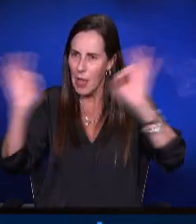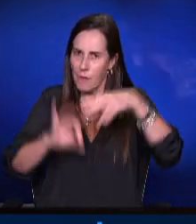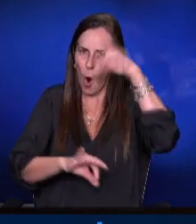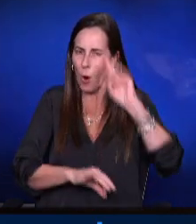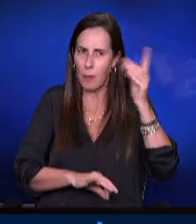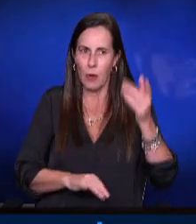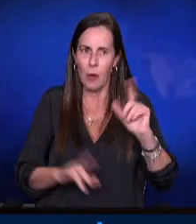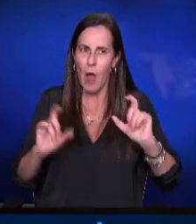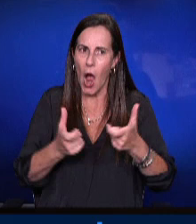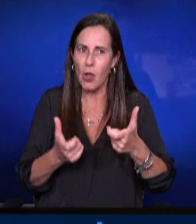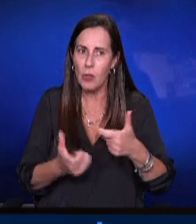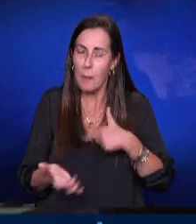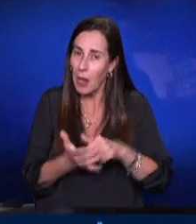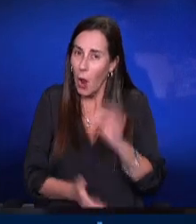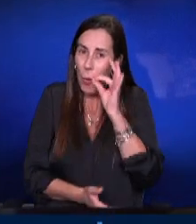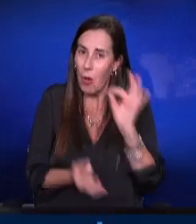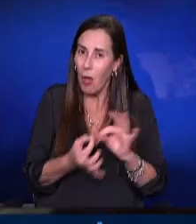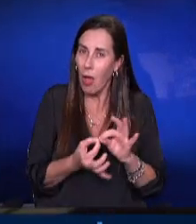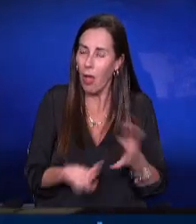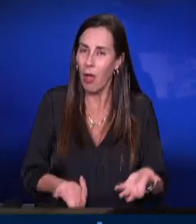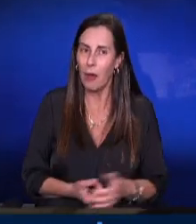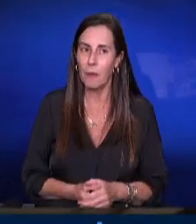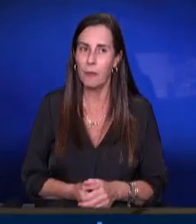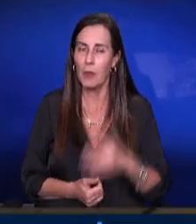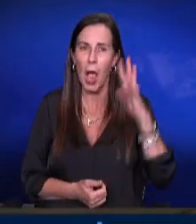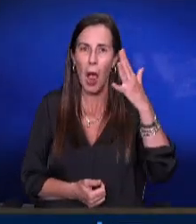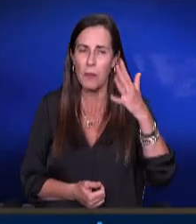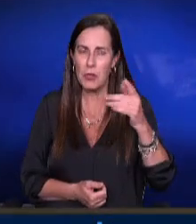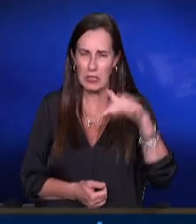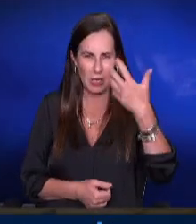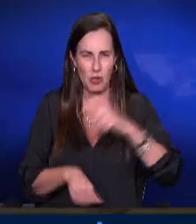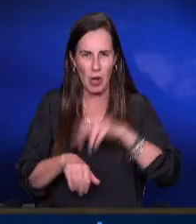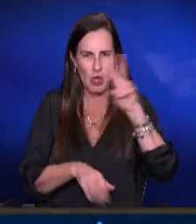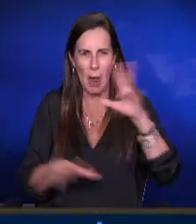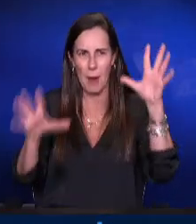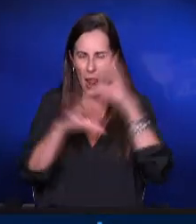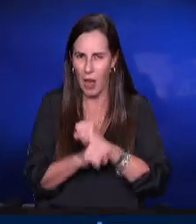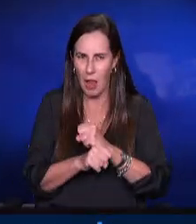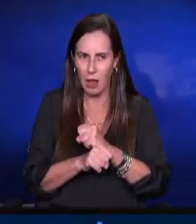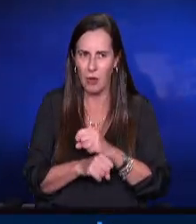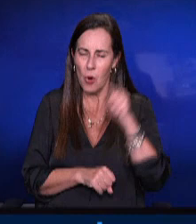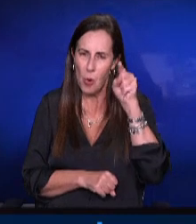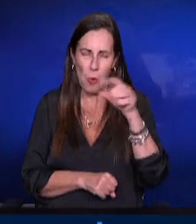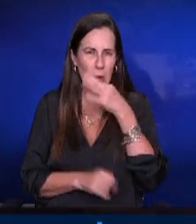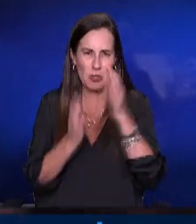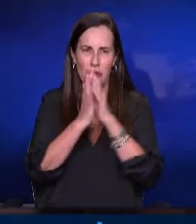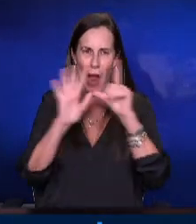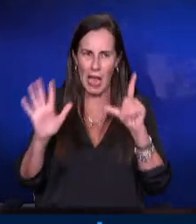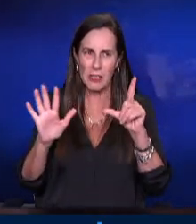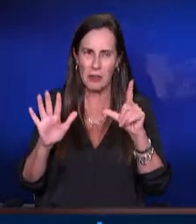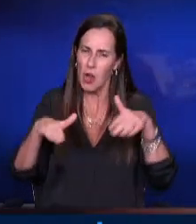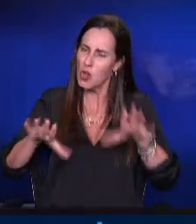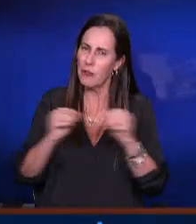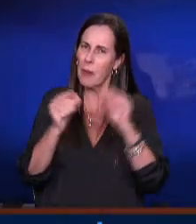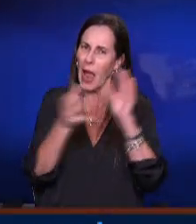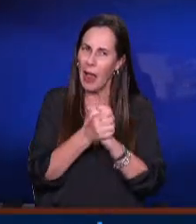שלו, והוא עצור עכשיו לילה שלם בגלל שאחת שהוא עשה. יום חמישי, קצת אחרי 2 בלילה, א', נער בן 17, יושב עם